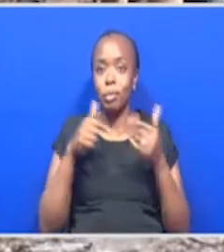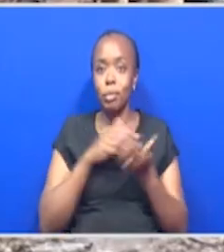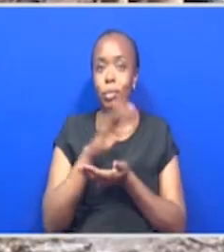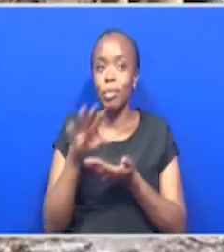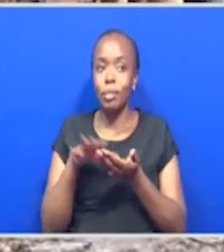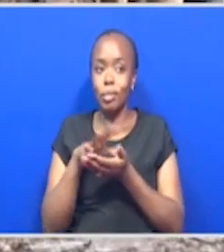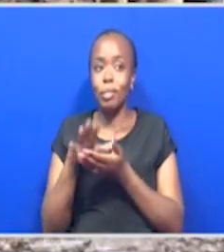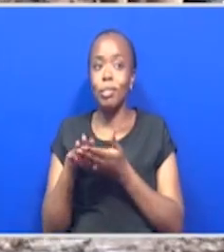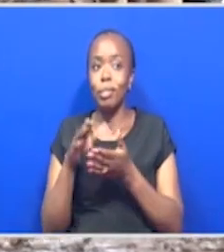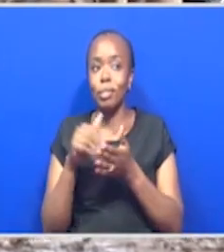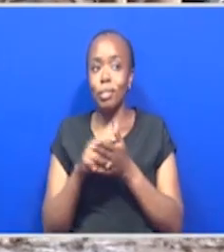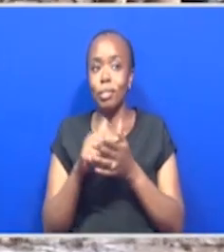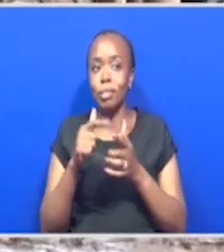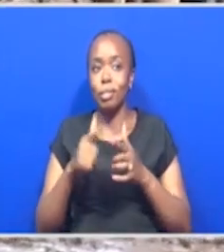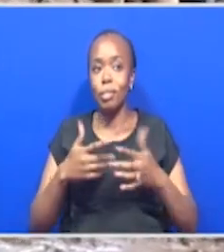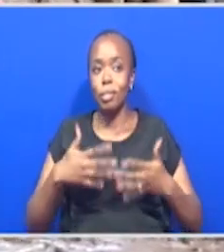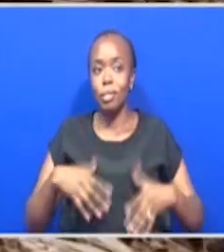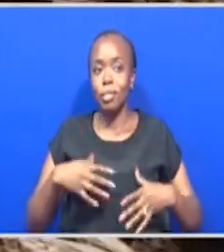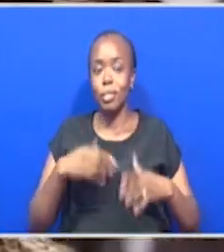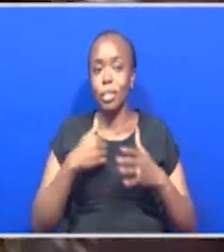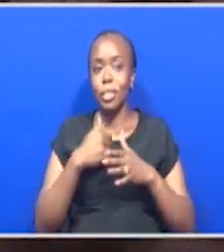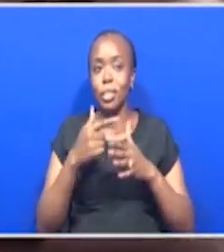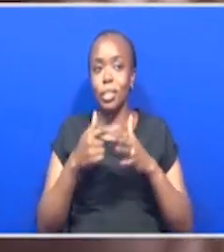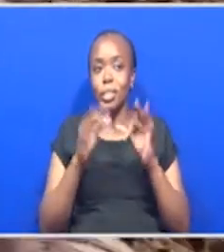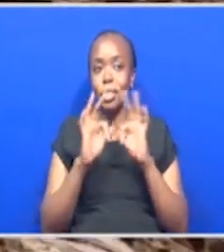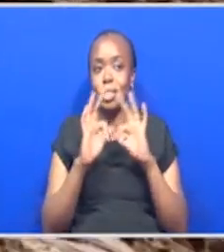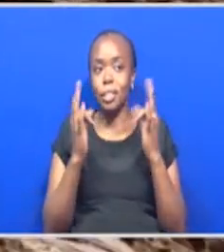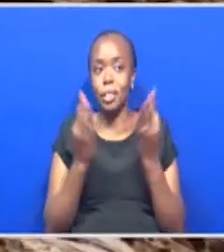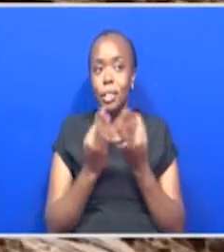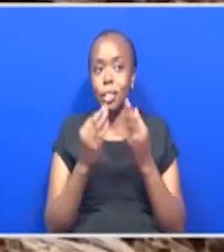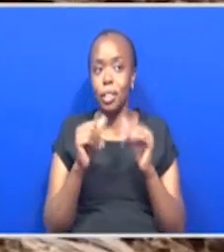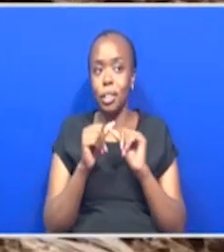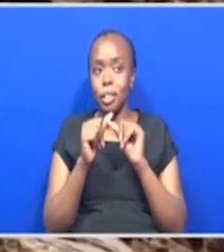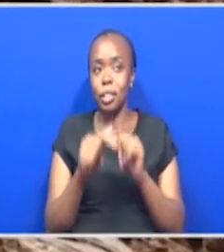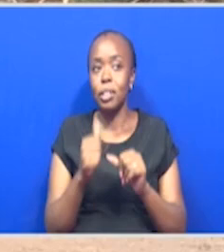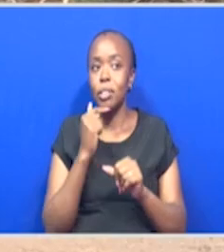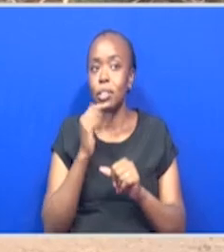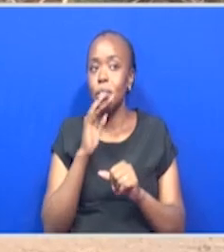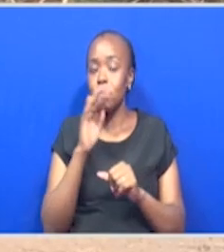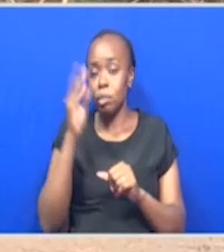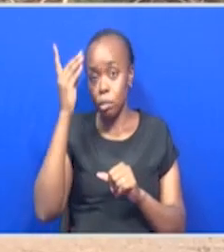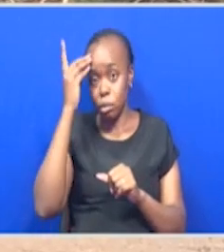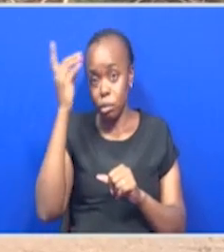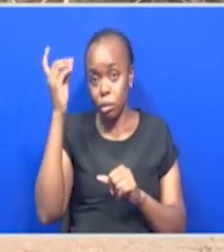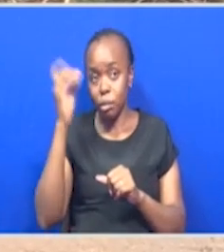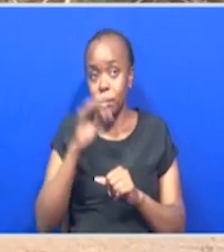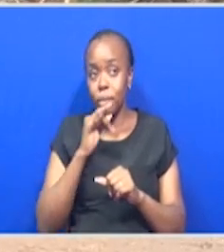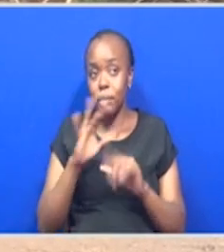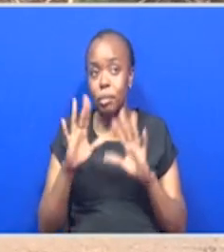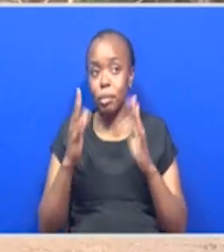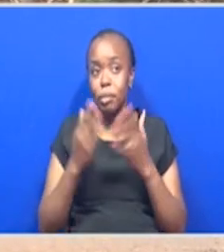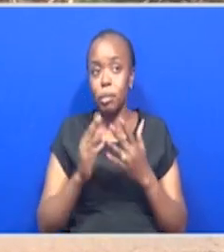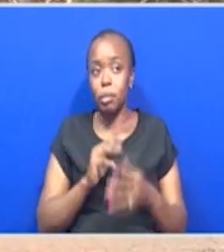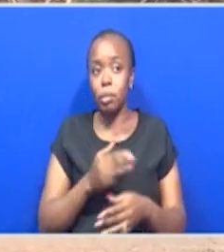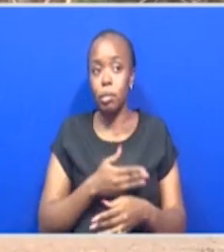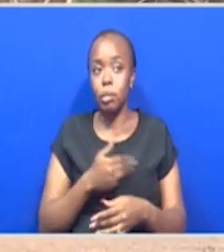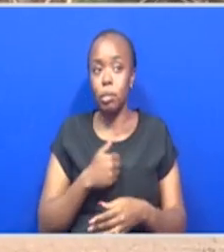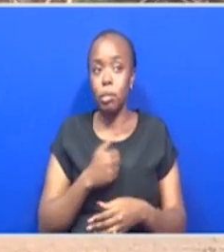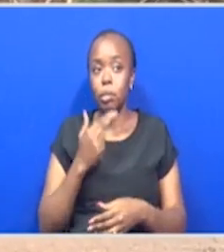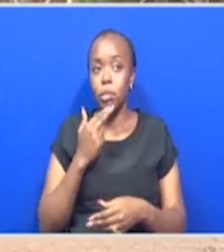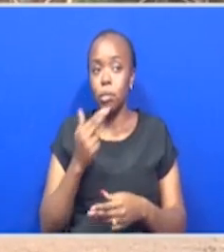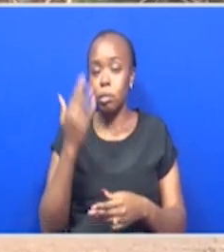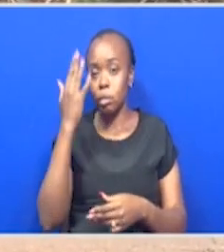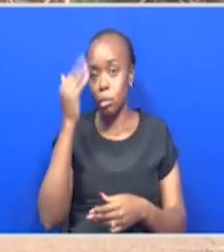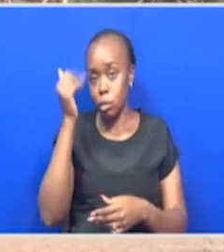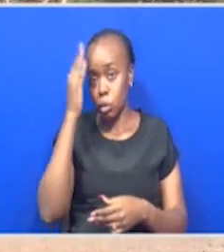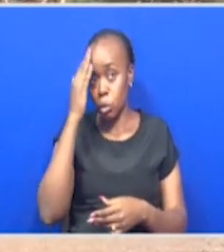but for the victims of this tragedy, this remains to be a dream. Tujibu kwenye tuko saa hii. Nazataka kujua